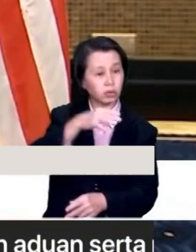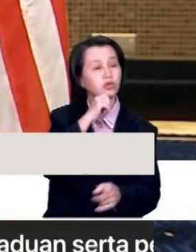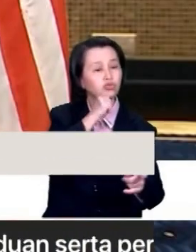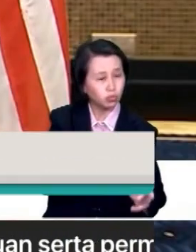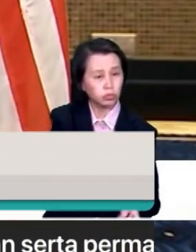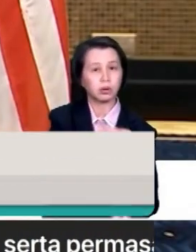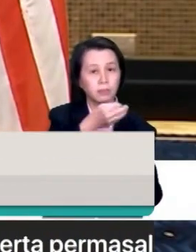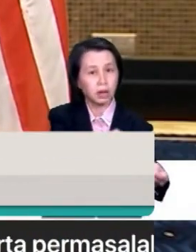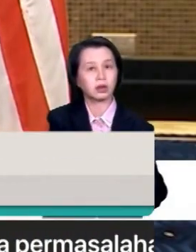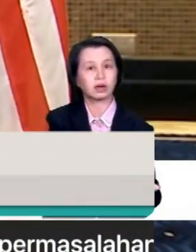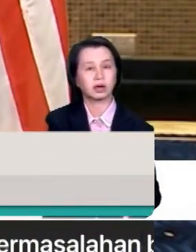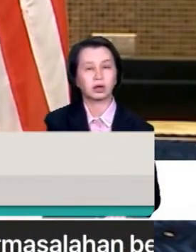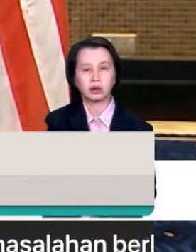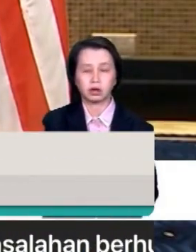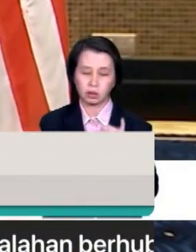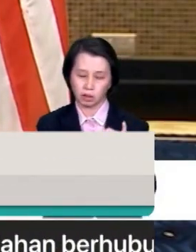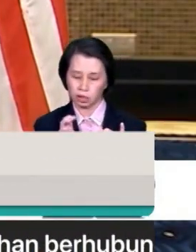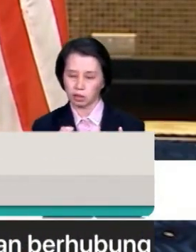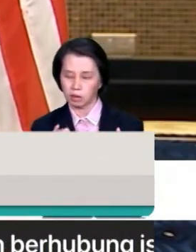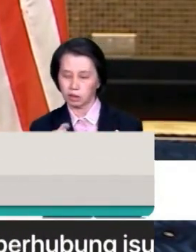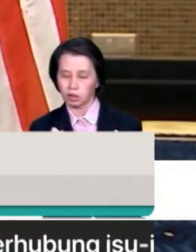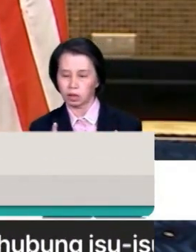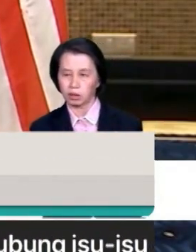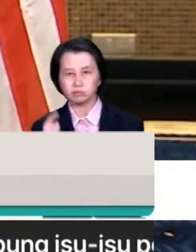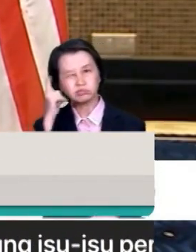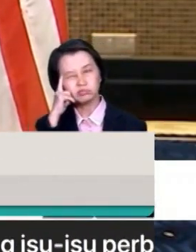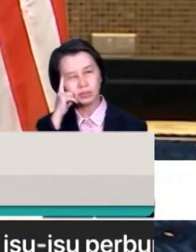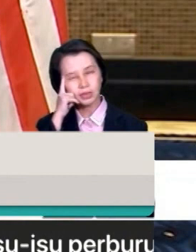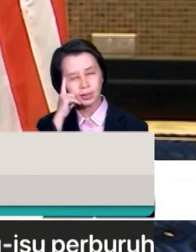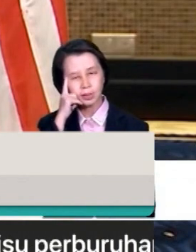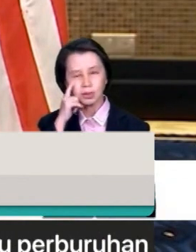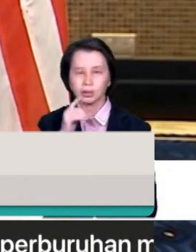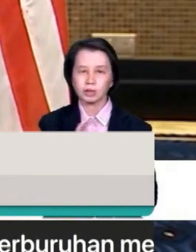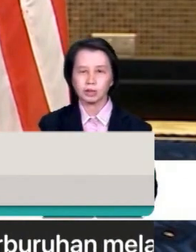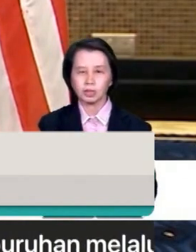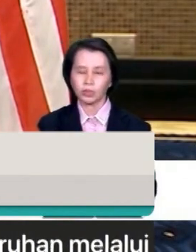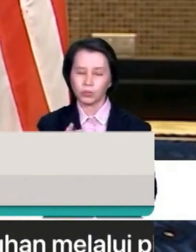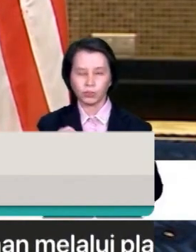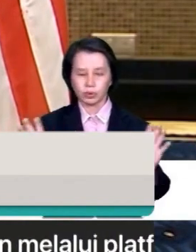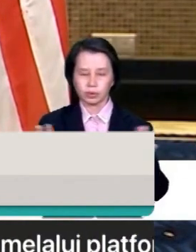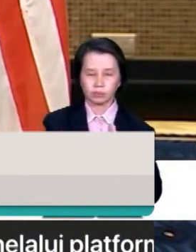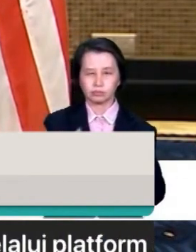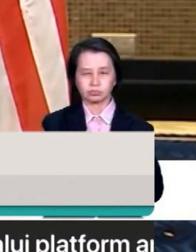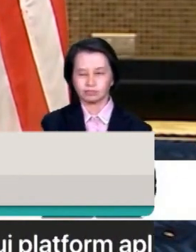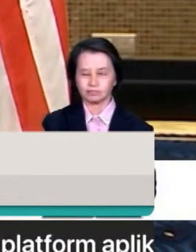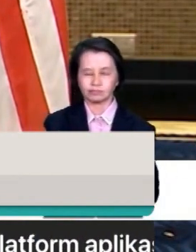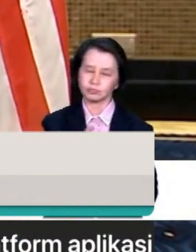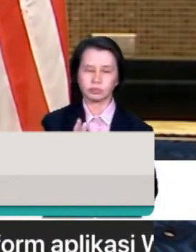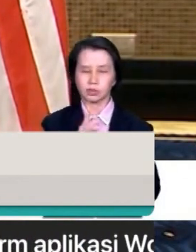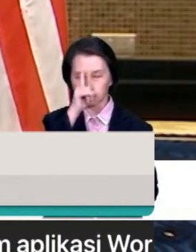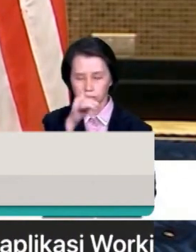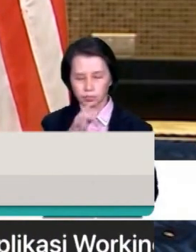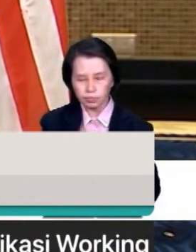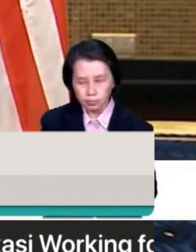tua rakyat dan penyesuaian acitra mengambil Jalan Tengah antara keperluan mendesak hari ini